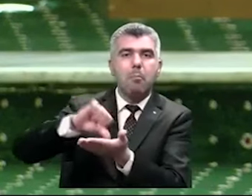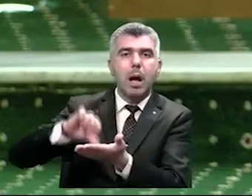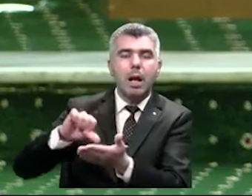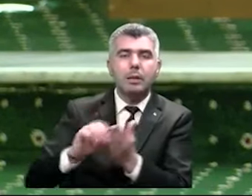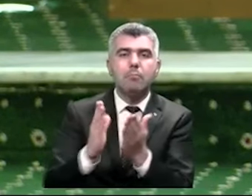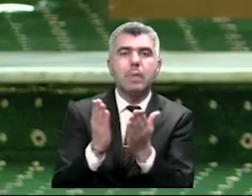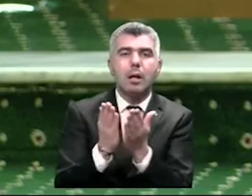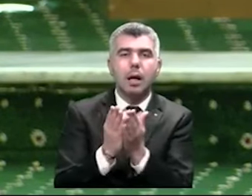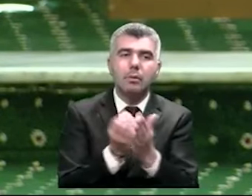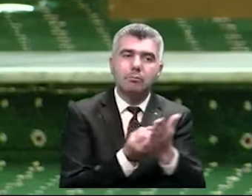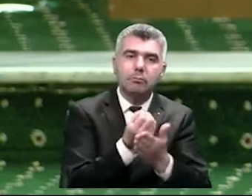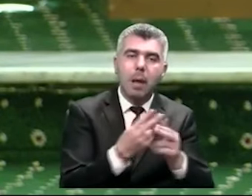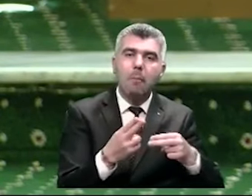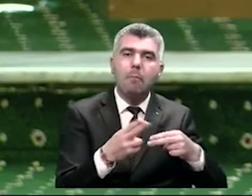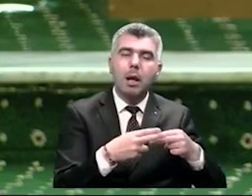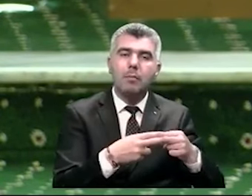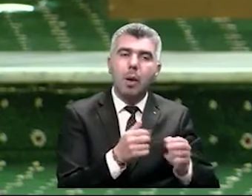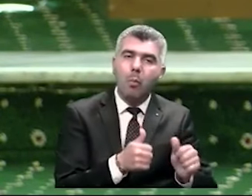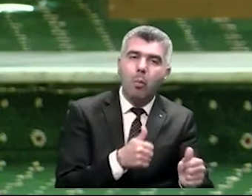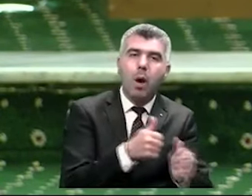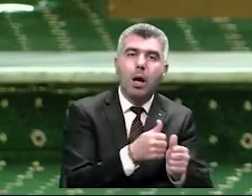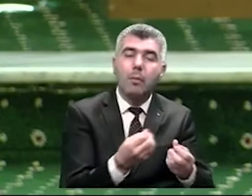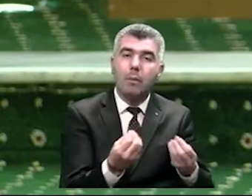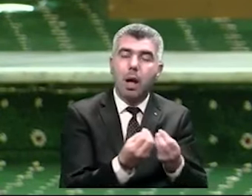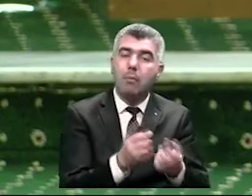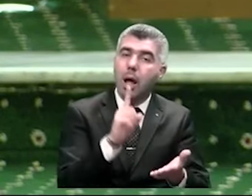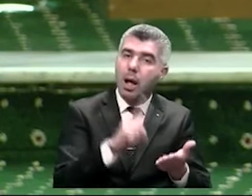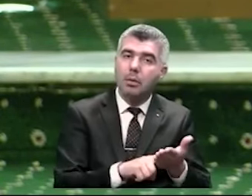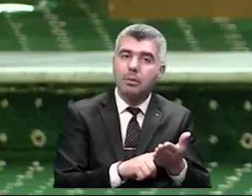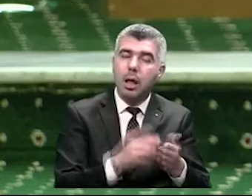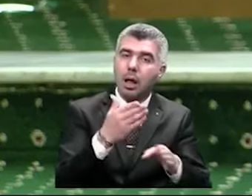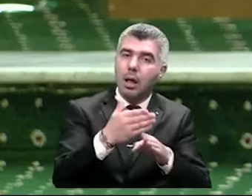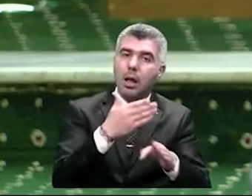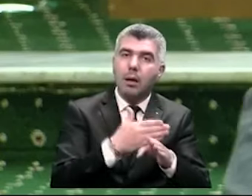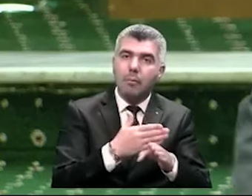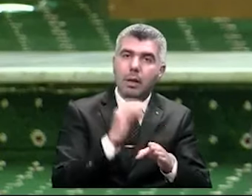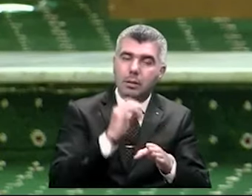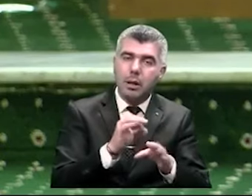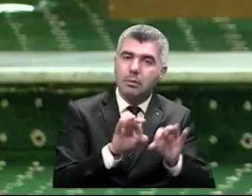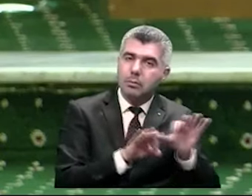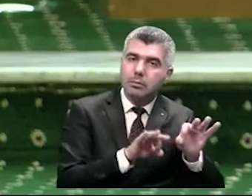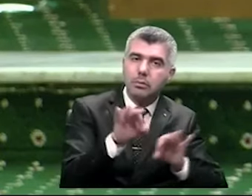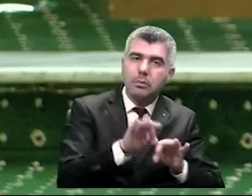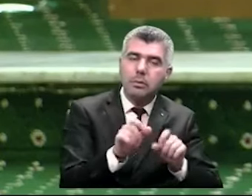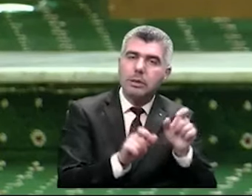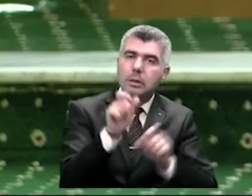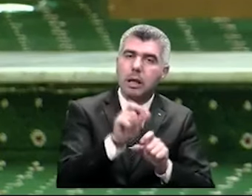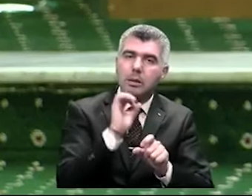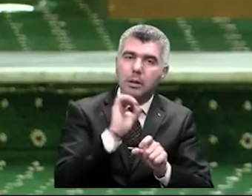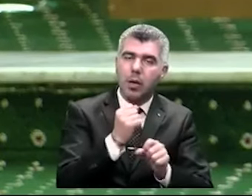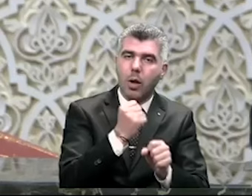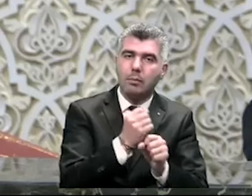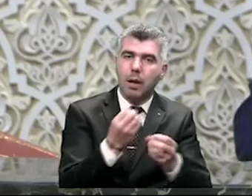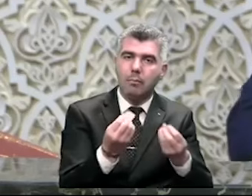للتكوين المستمر لمواكبه هذه التغييرات كلما اقتضى الامر ذلك ان على المستوى اللوجستيكي او العنصر البشري شكرا